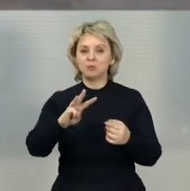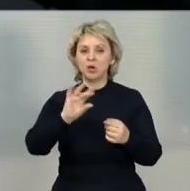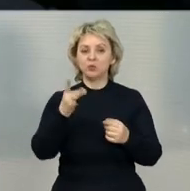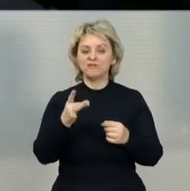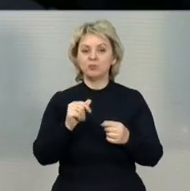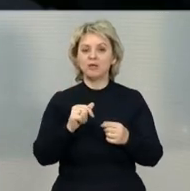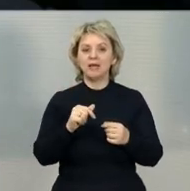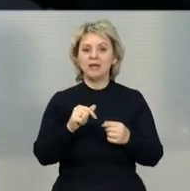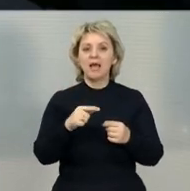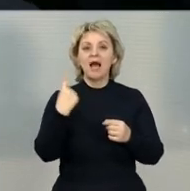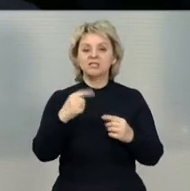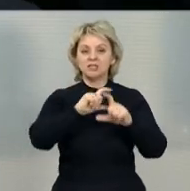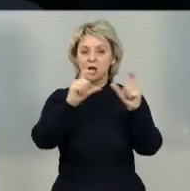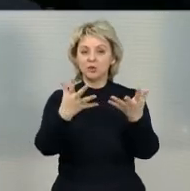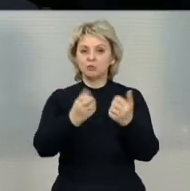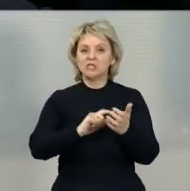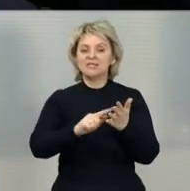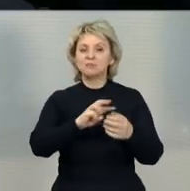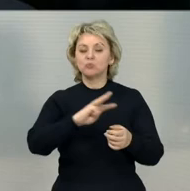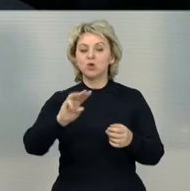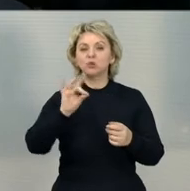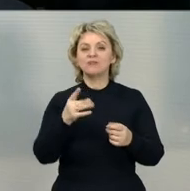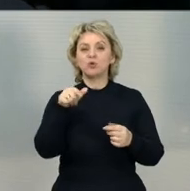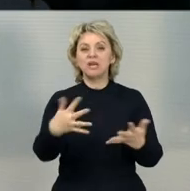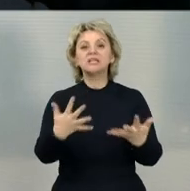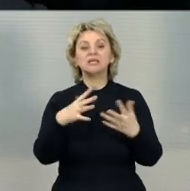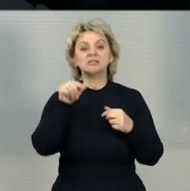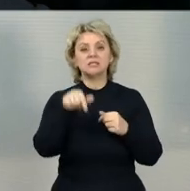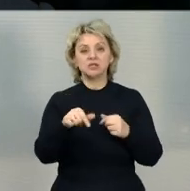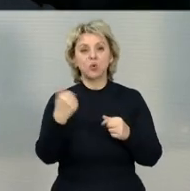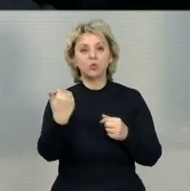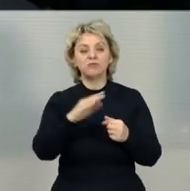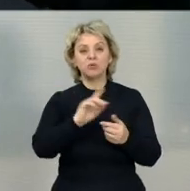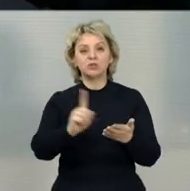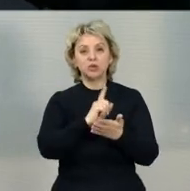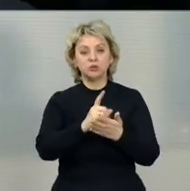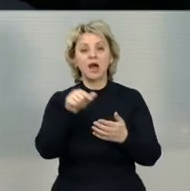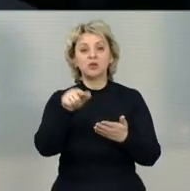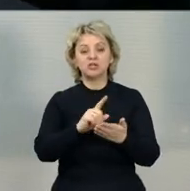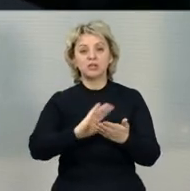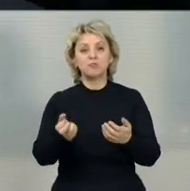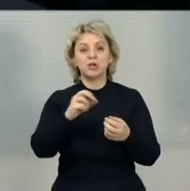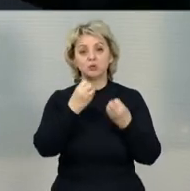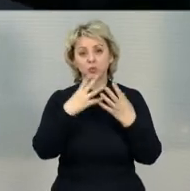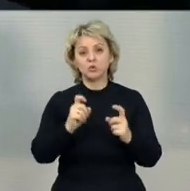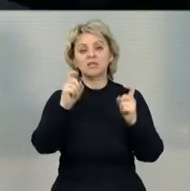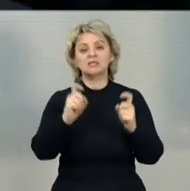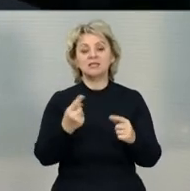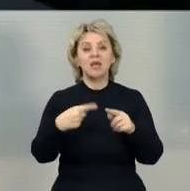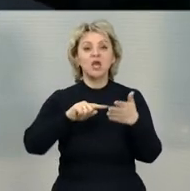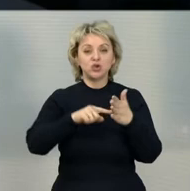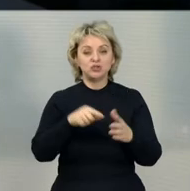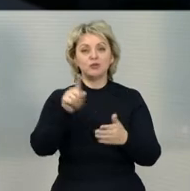миллионов рублей. Один кооператив получает 70 миллионов рублей. Естественно, они не должны приходить просто с идеей. Это